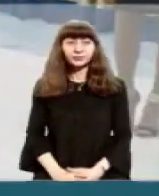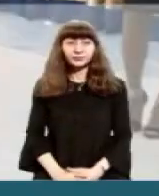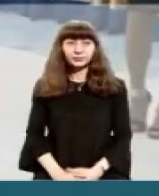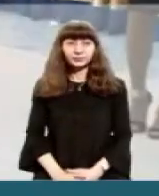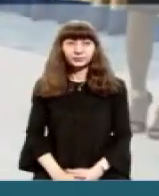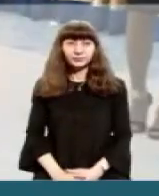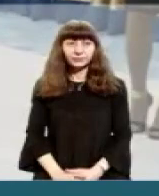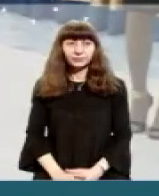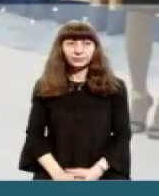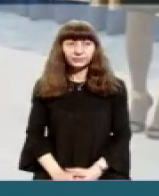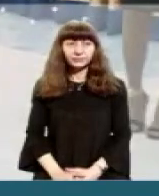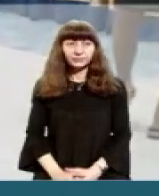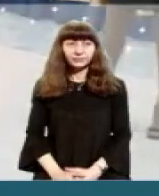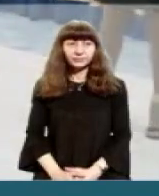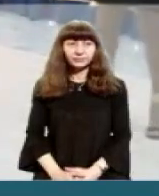праздника.